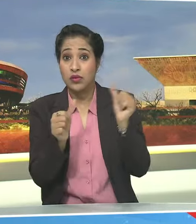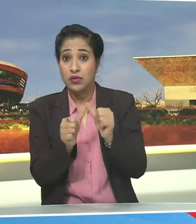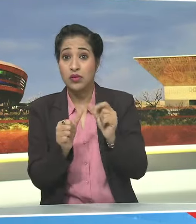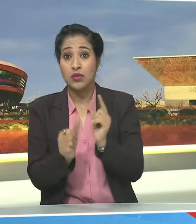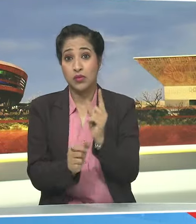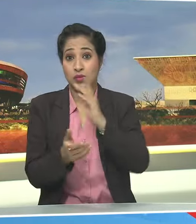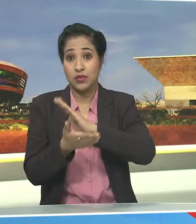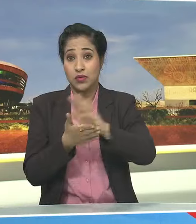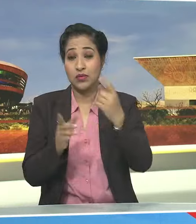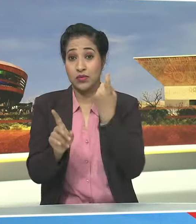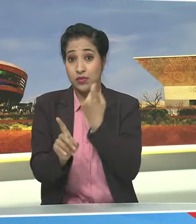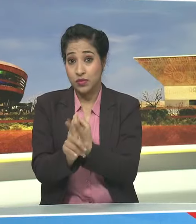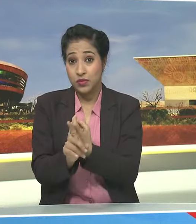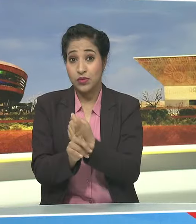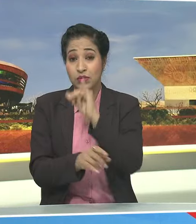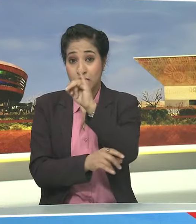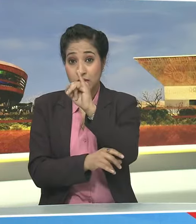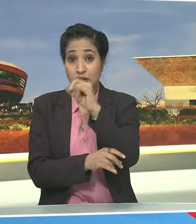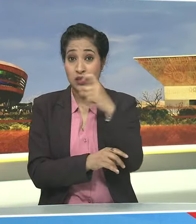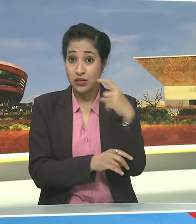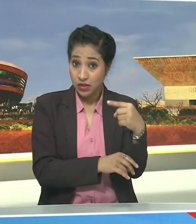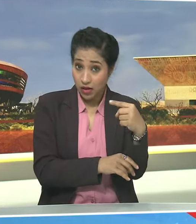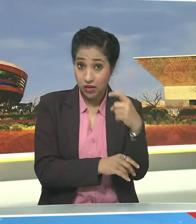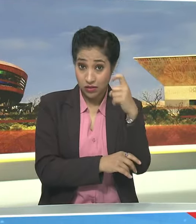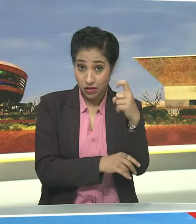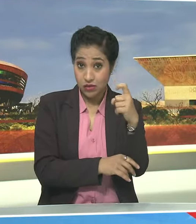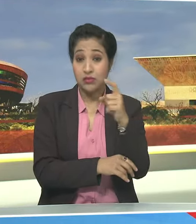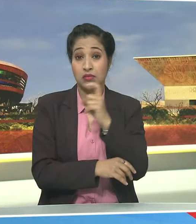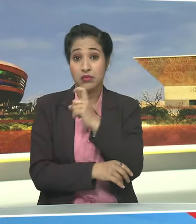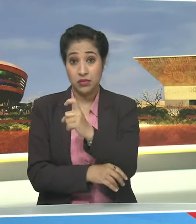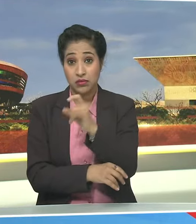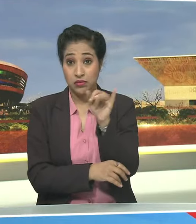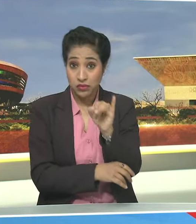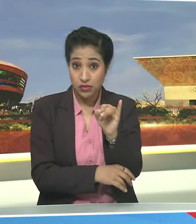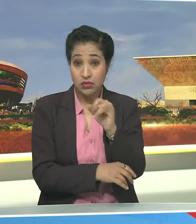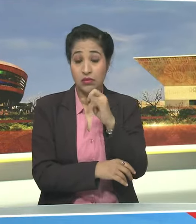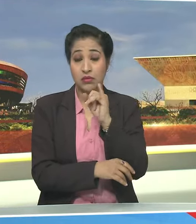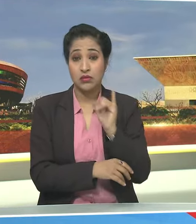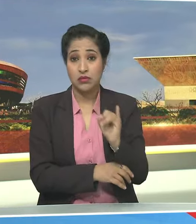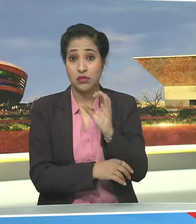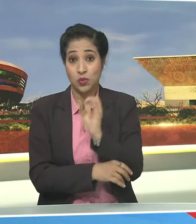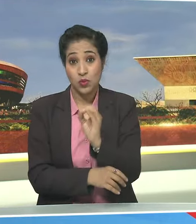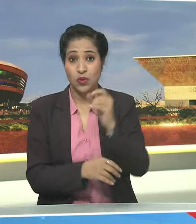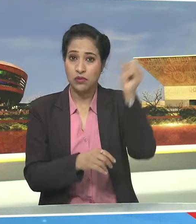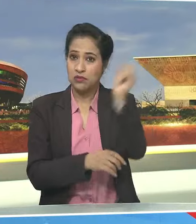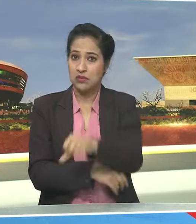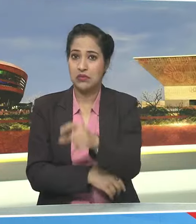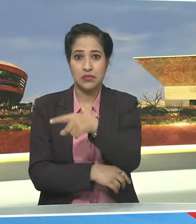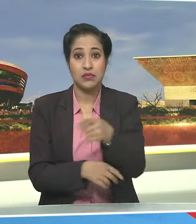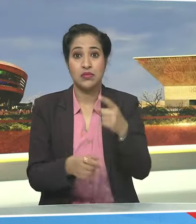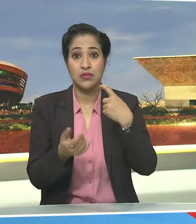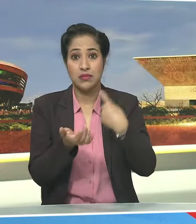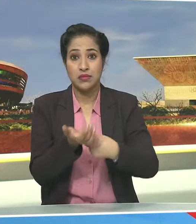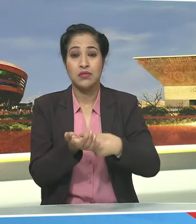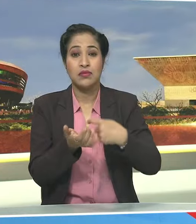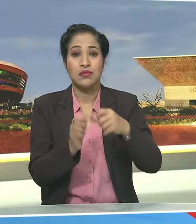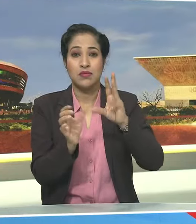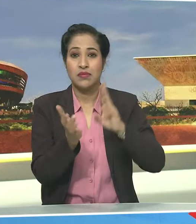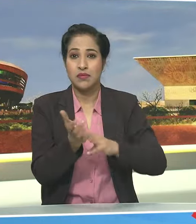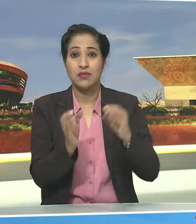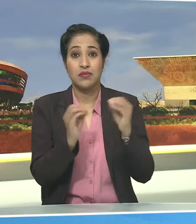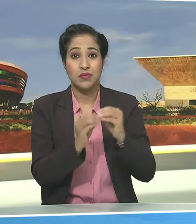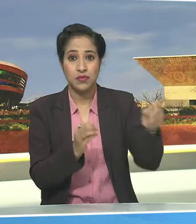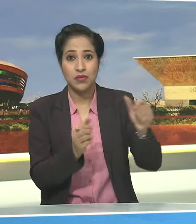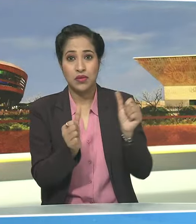उल हक कुरैशी को 67 7660 से हराया जबकि श्रीराम बालाजी ने अकील खान के खिलाफ